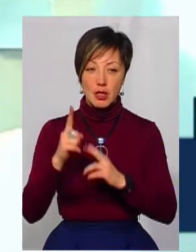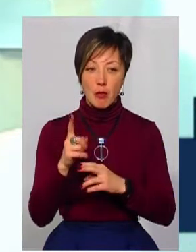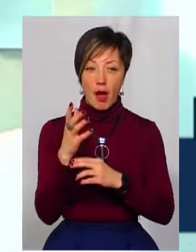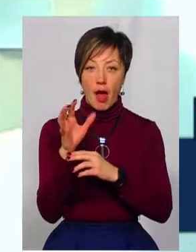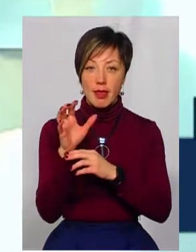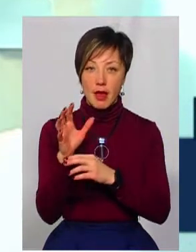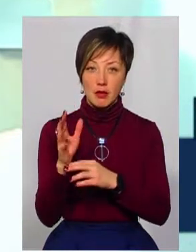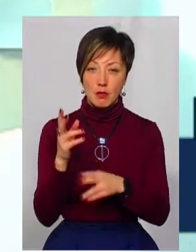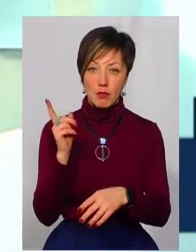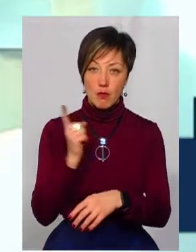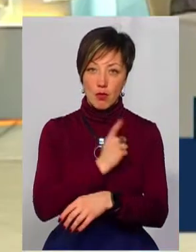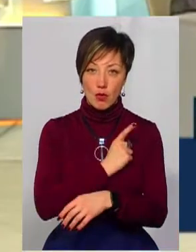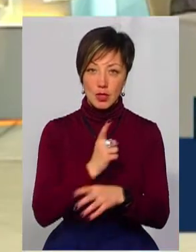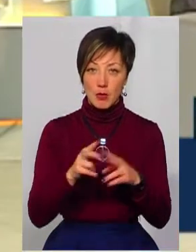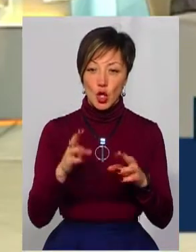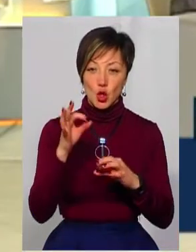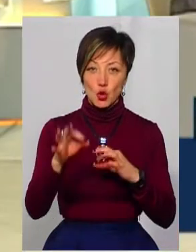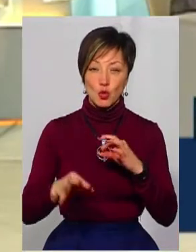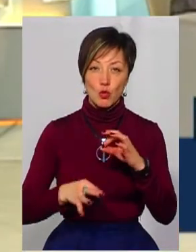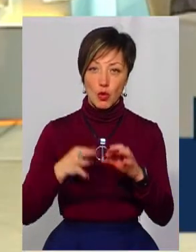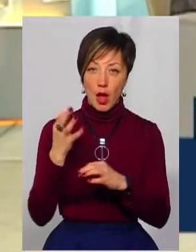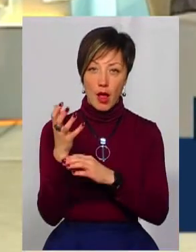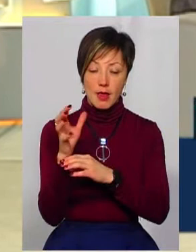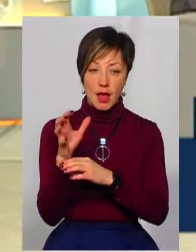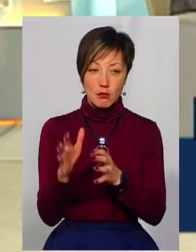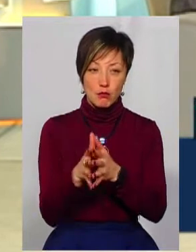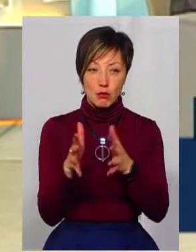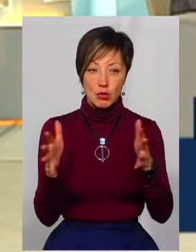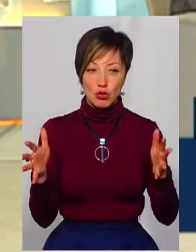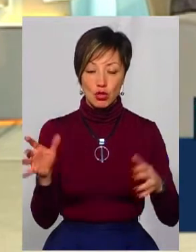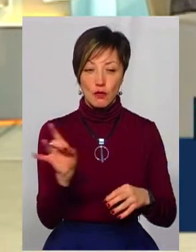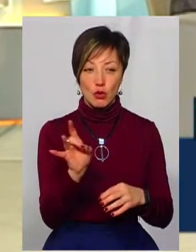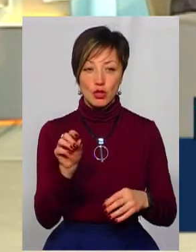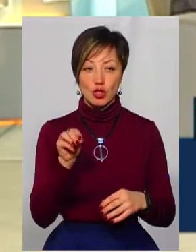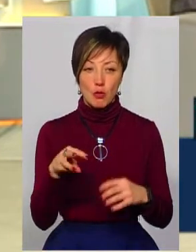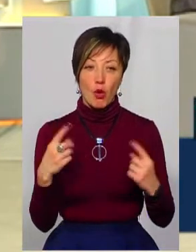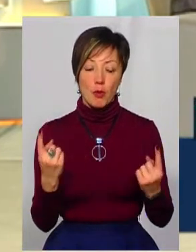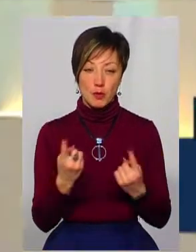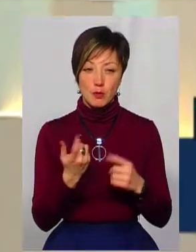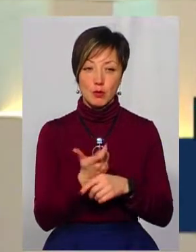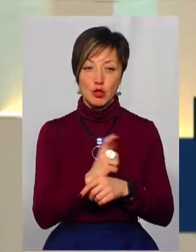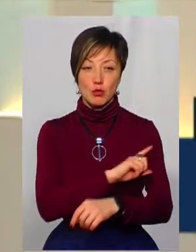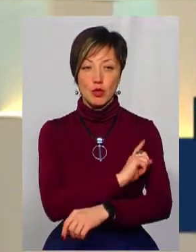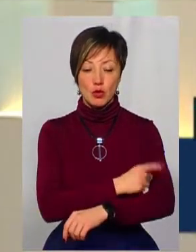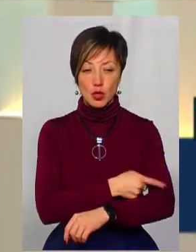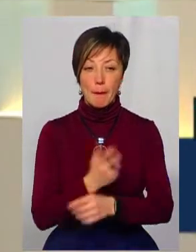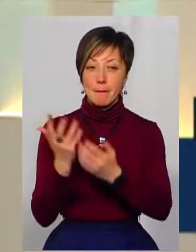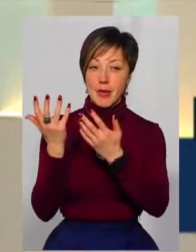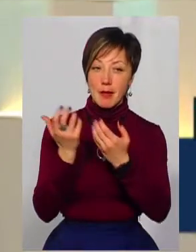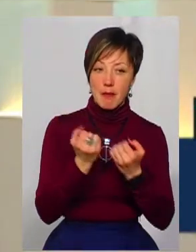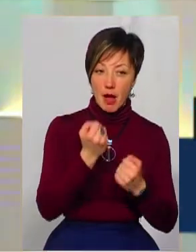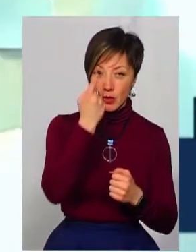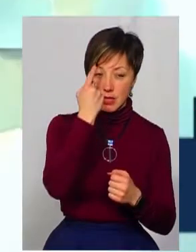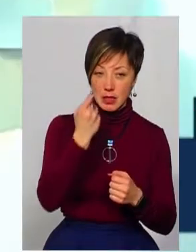антенний пост стоїть. Ті ж самі супутникові антени, тільки дещо більші в діаметрі, чим в простих коротких. Да. І вони